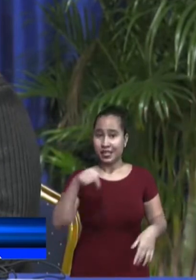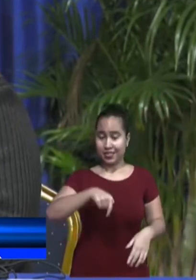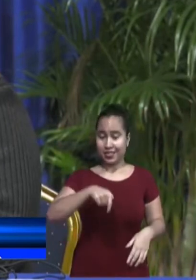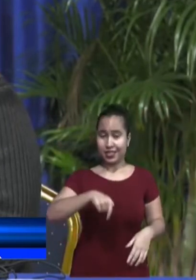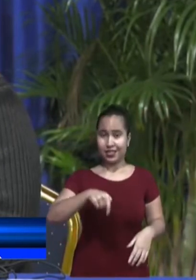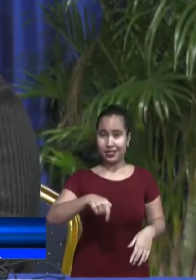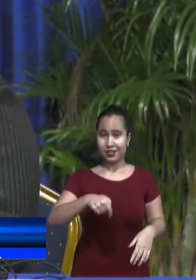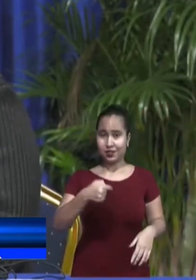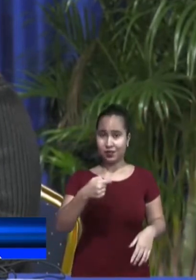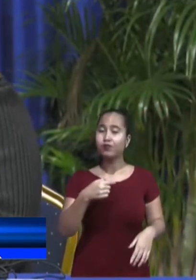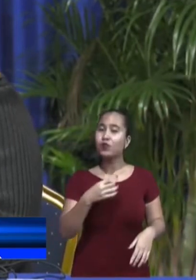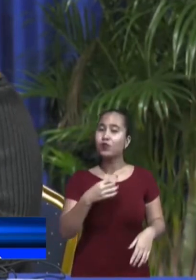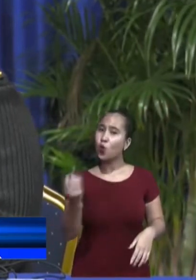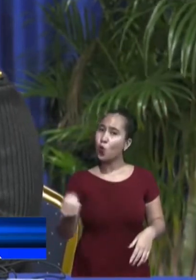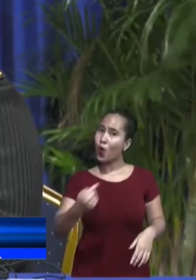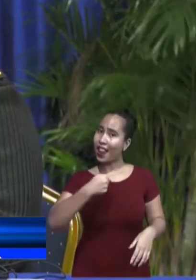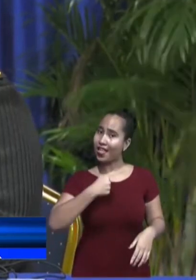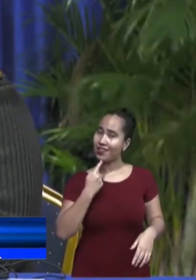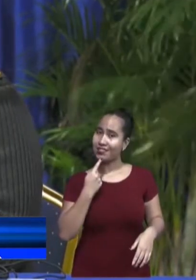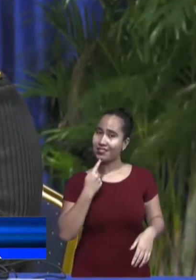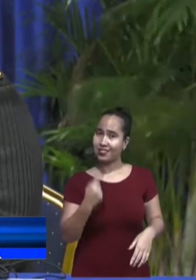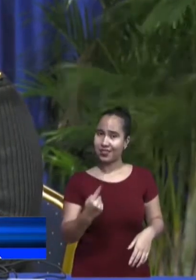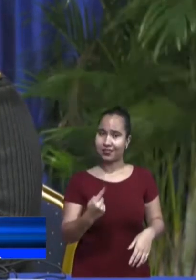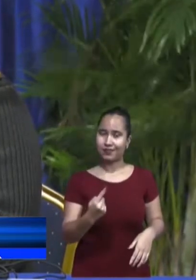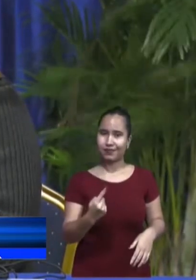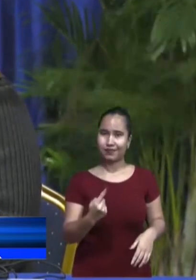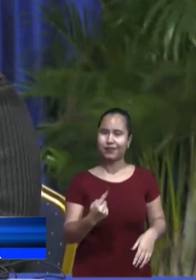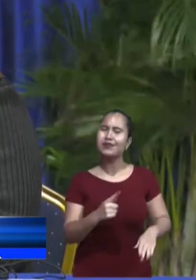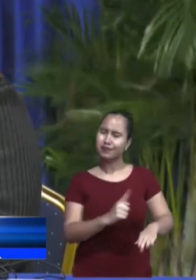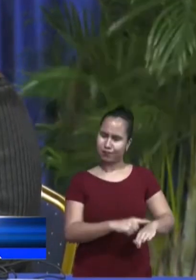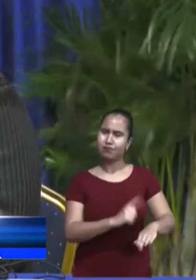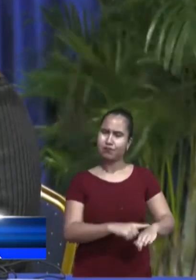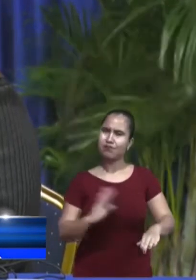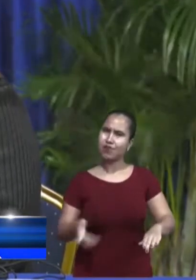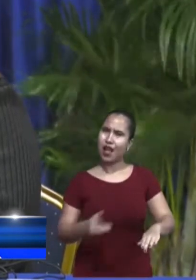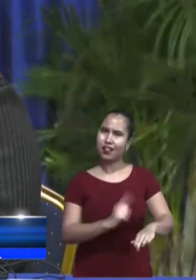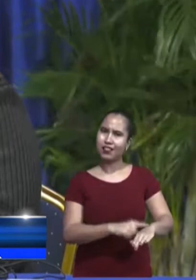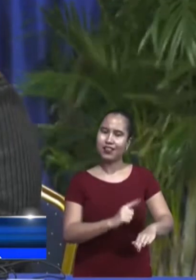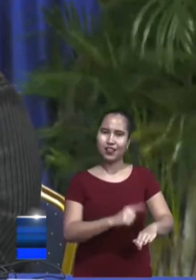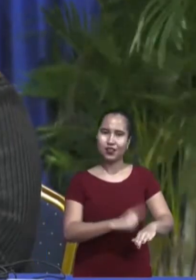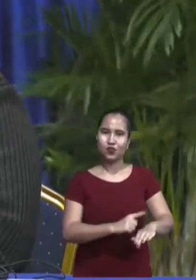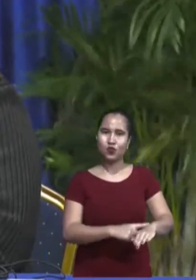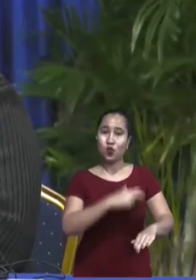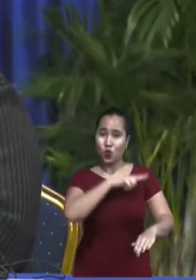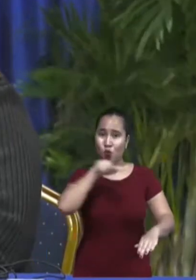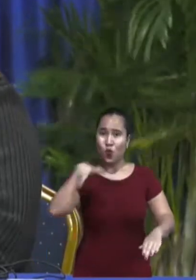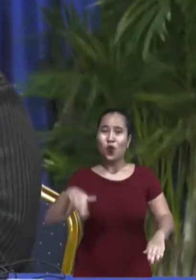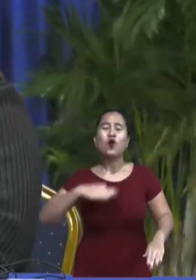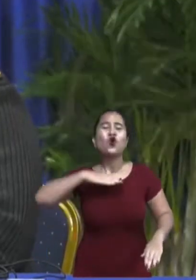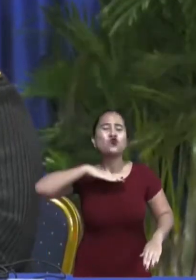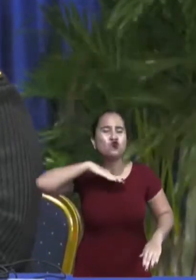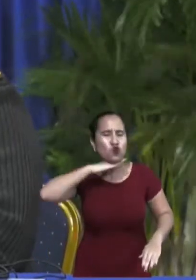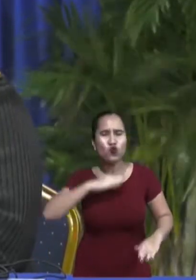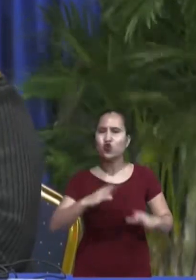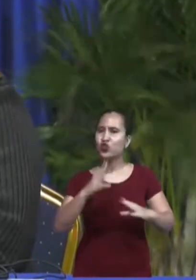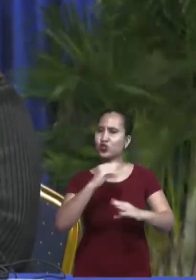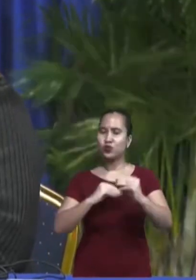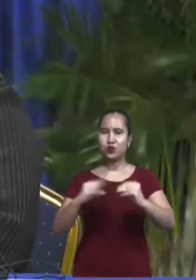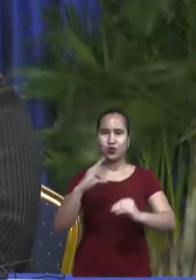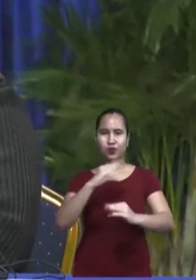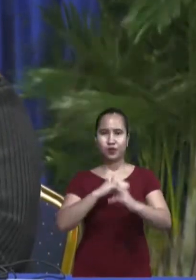deze aangeven dat het is al tijd geworden. We hebben voldoende gesproken. Ik denk dat we